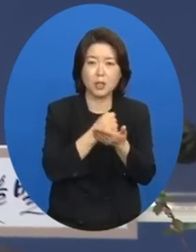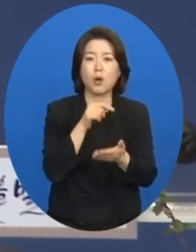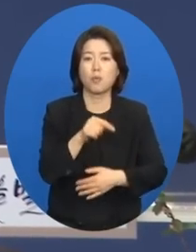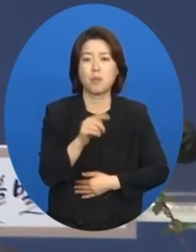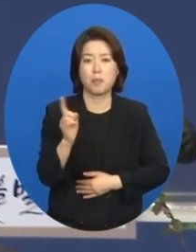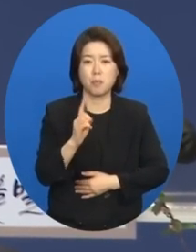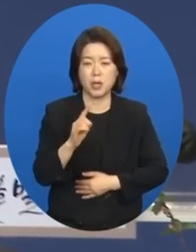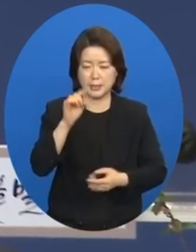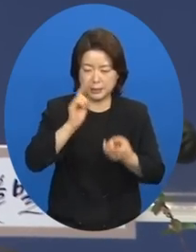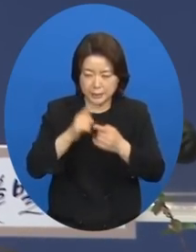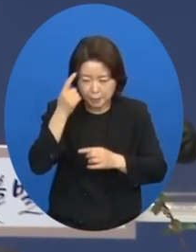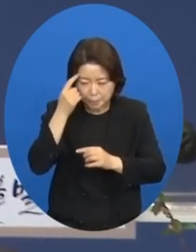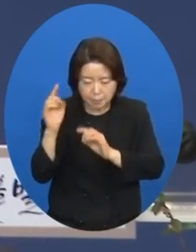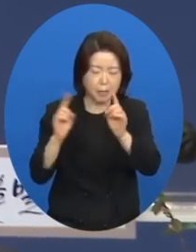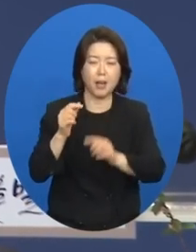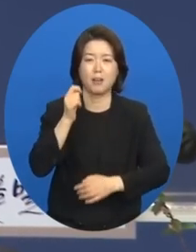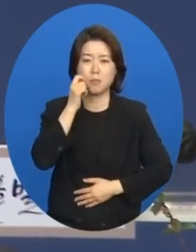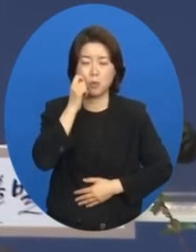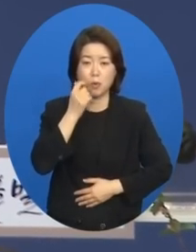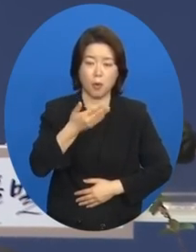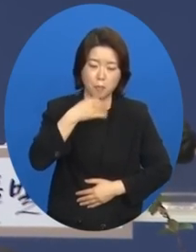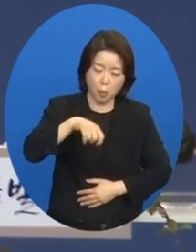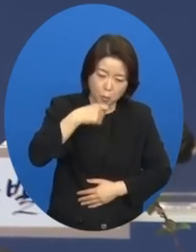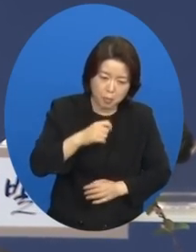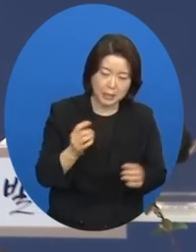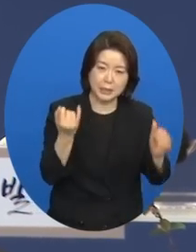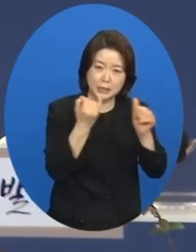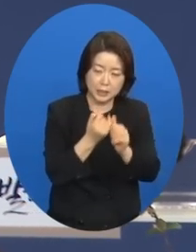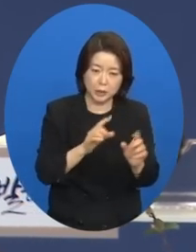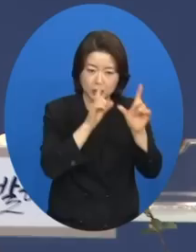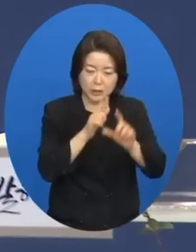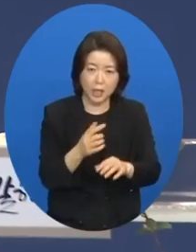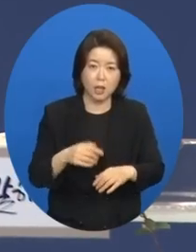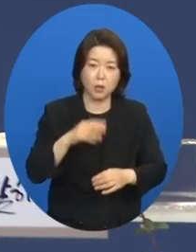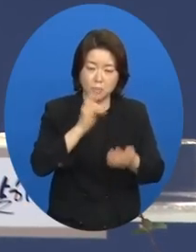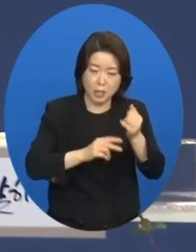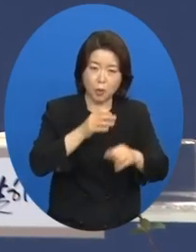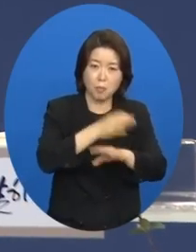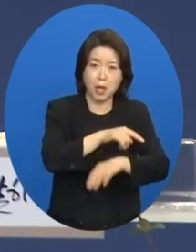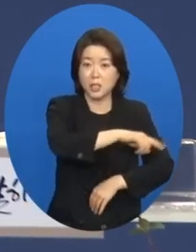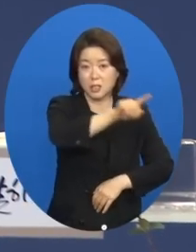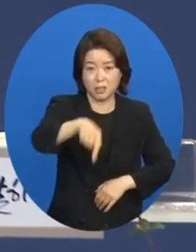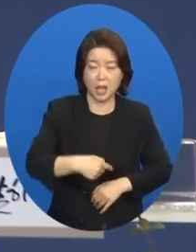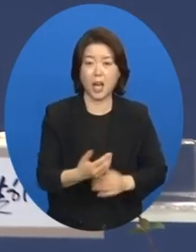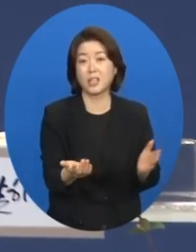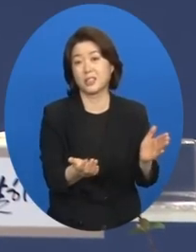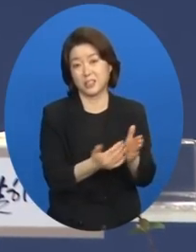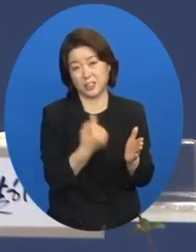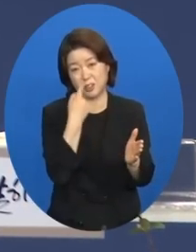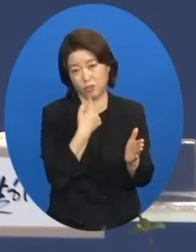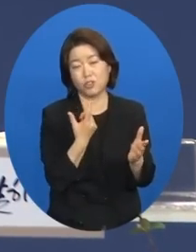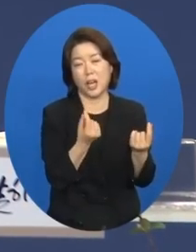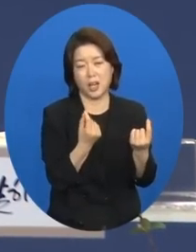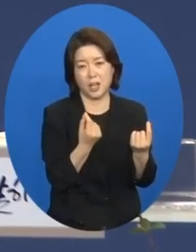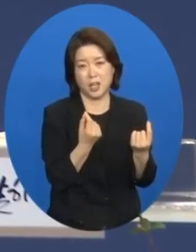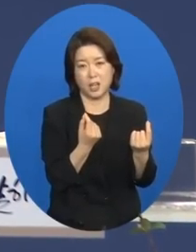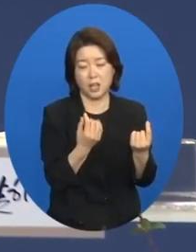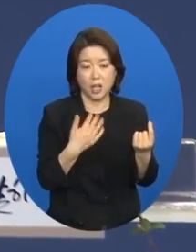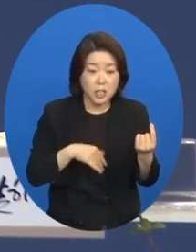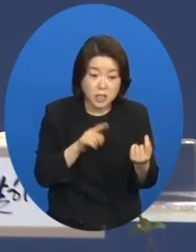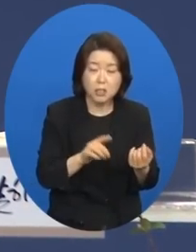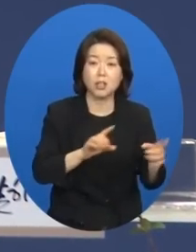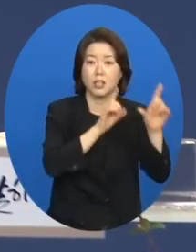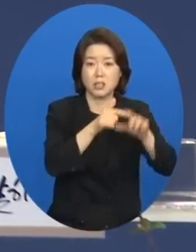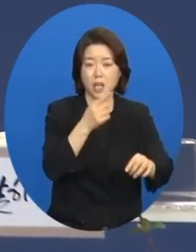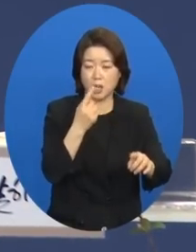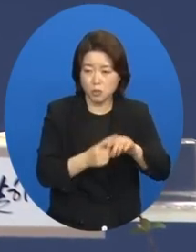그대로 깨닫지도 못한 채 먹고 마시고 시집가고 장가고 사고 팔고 이게 다 있냐 이렇게 살다가 끔찍한 죄의